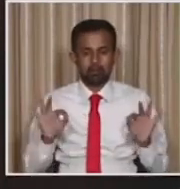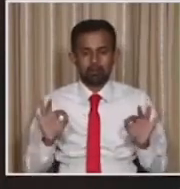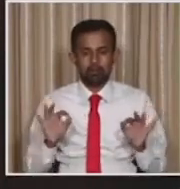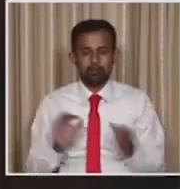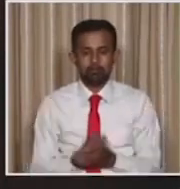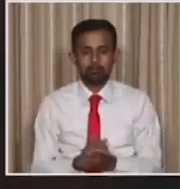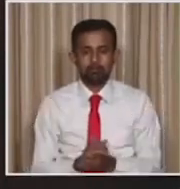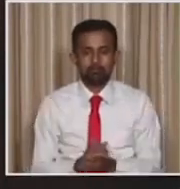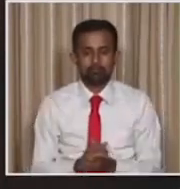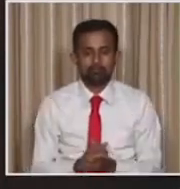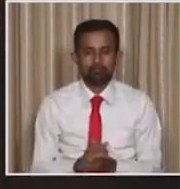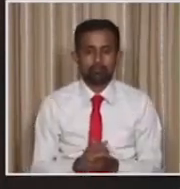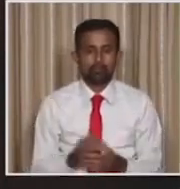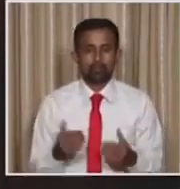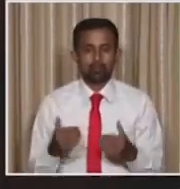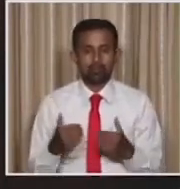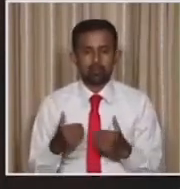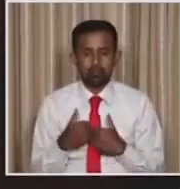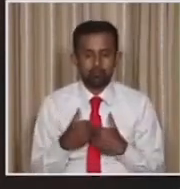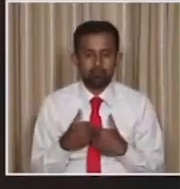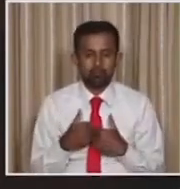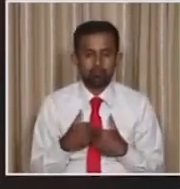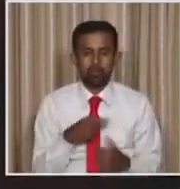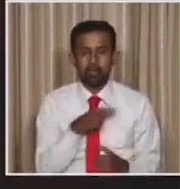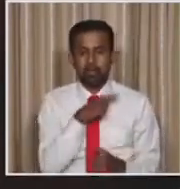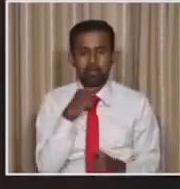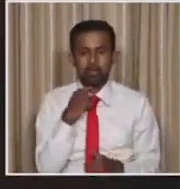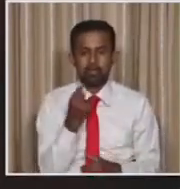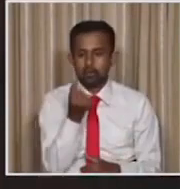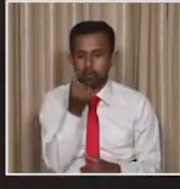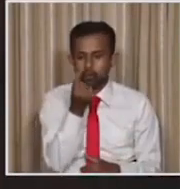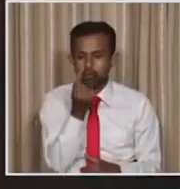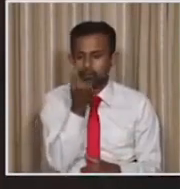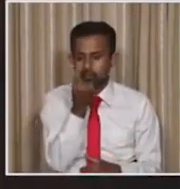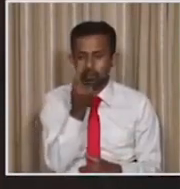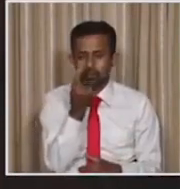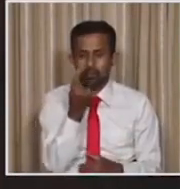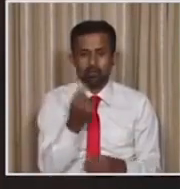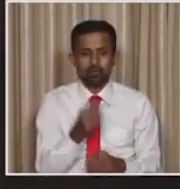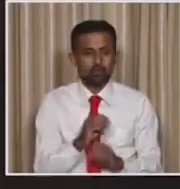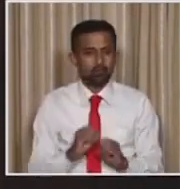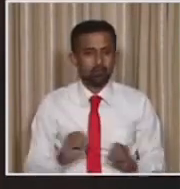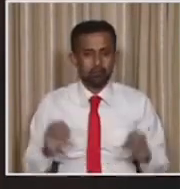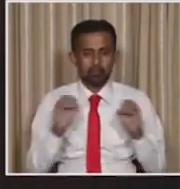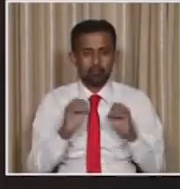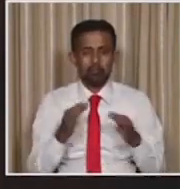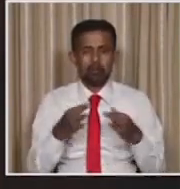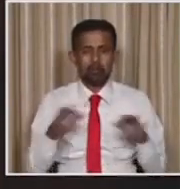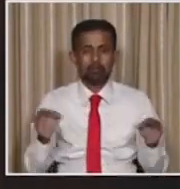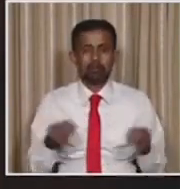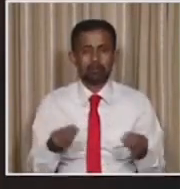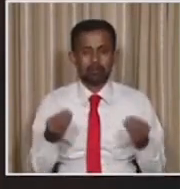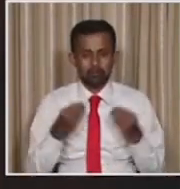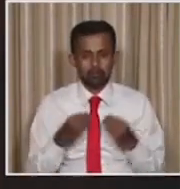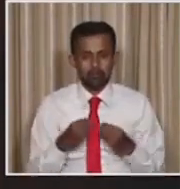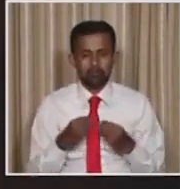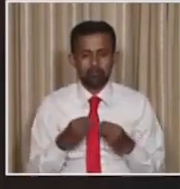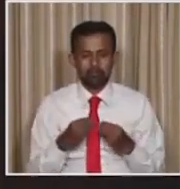නිසා අපිට ලේ බිඳුවක්වත් හොල්ලන් නැතුව ලබාගත් නිදහස